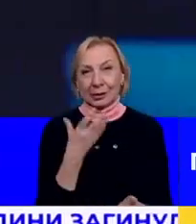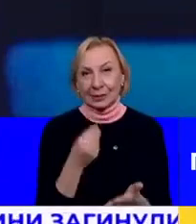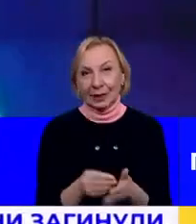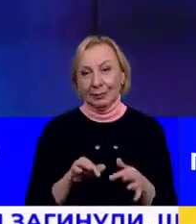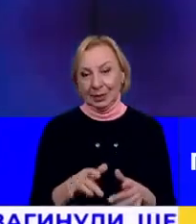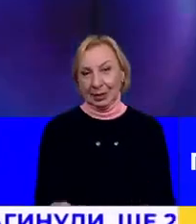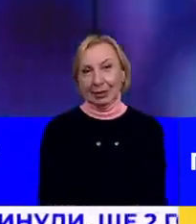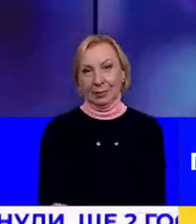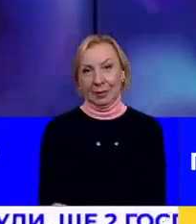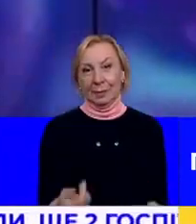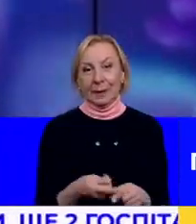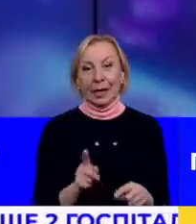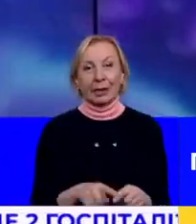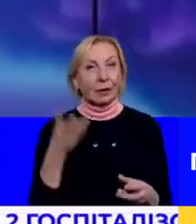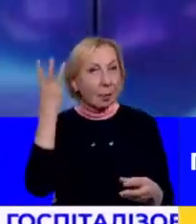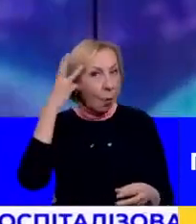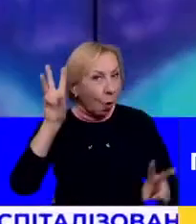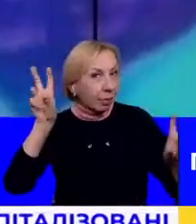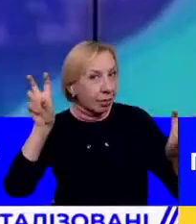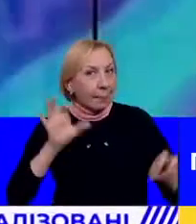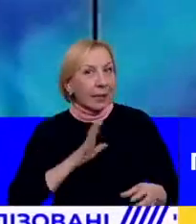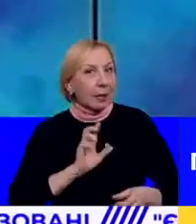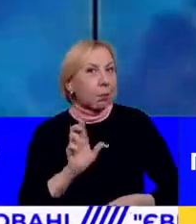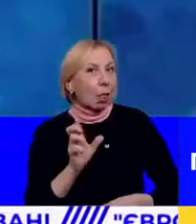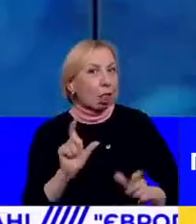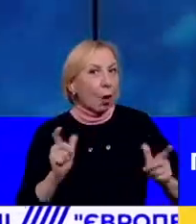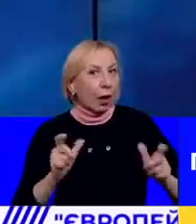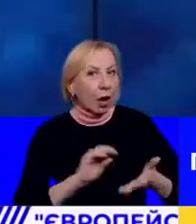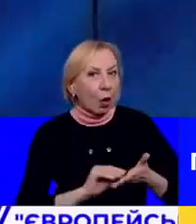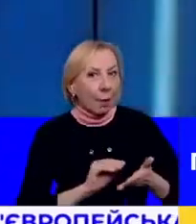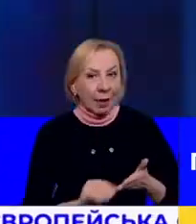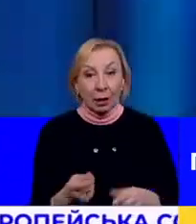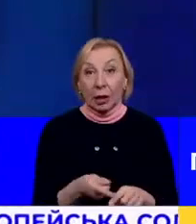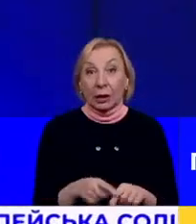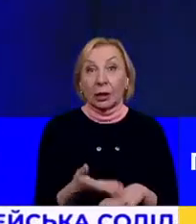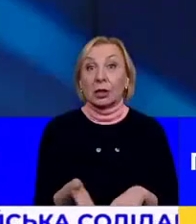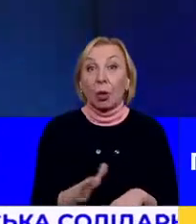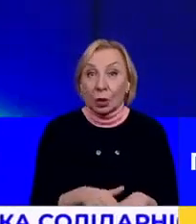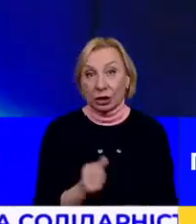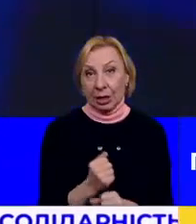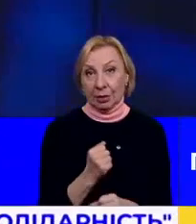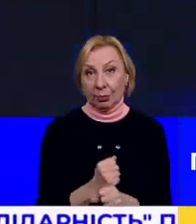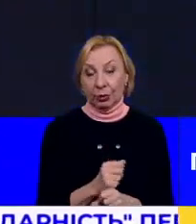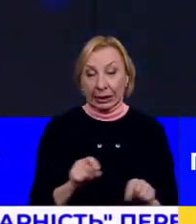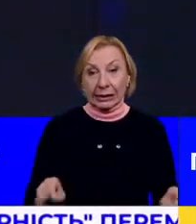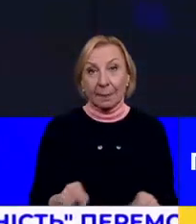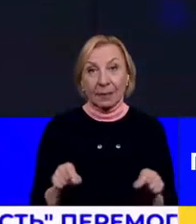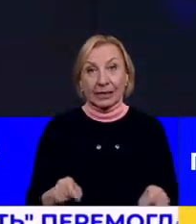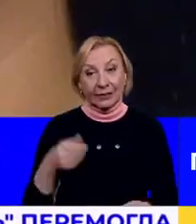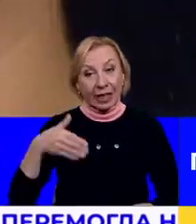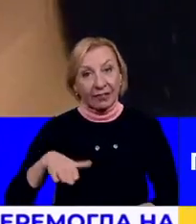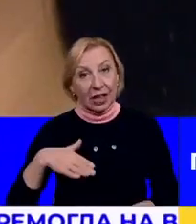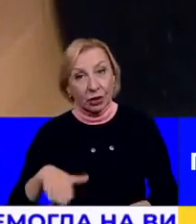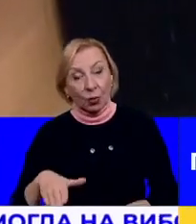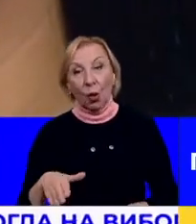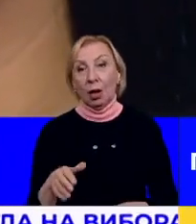бути блогером. Сьогодні це, типа, модно, модно бути блогером. Ні, це не модно. Це складна робота, записувати відео, аналізувати,